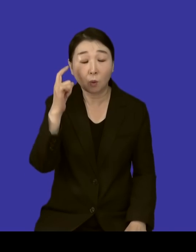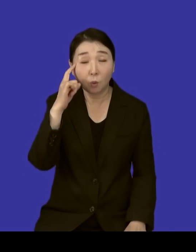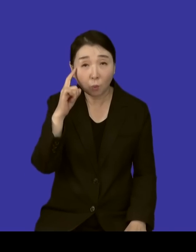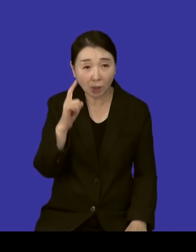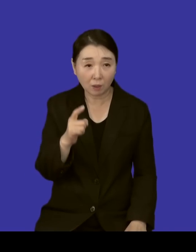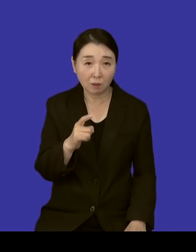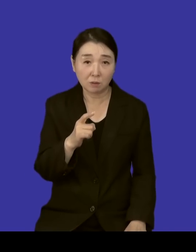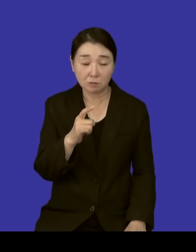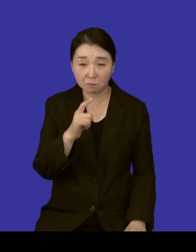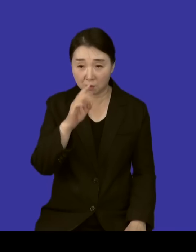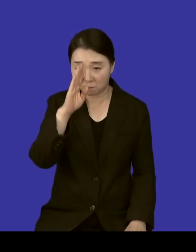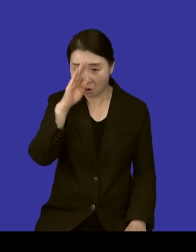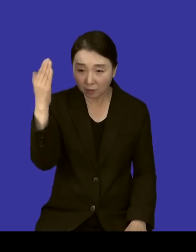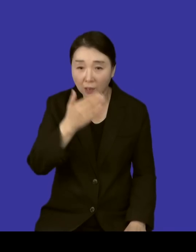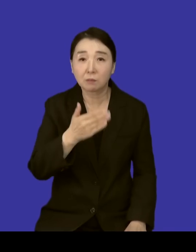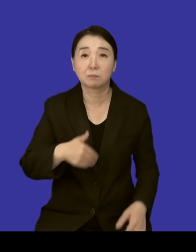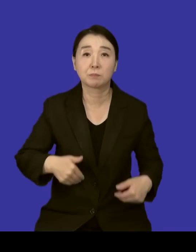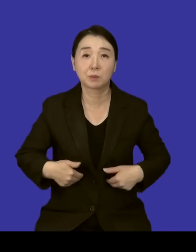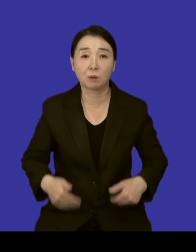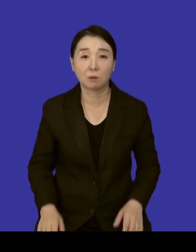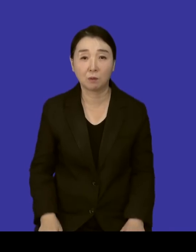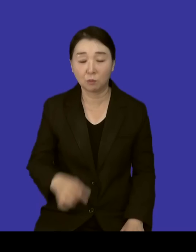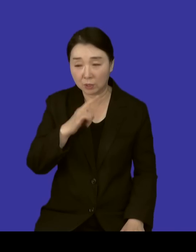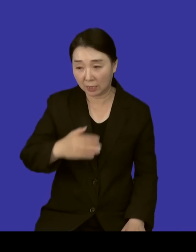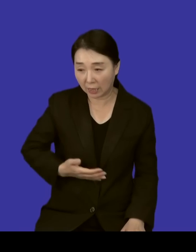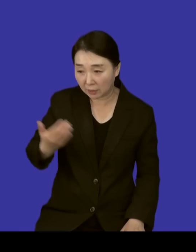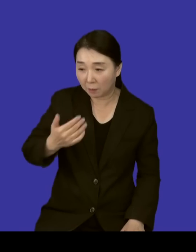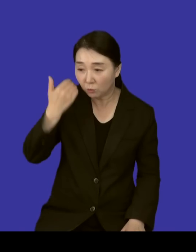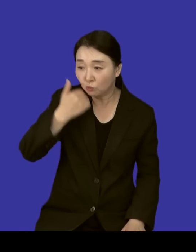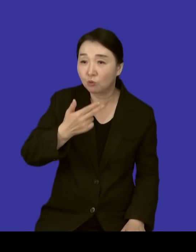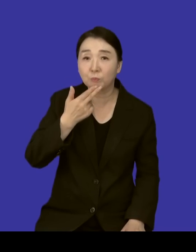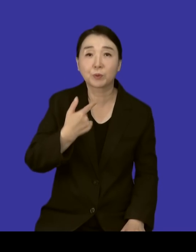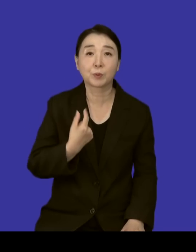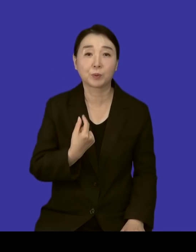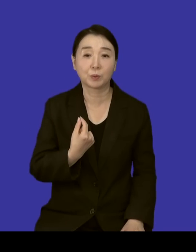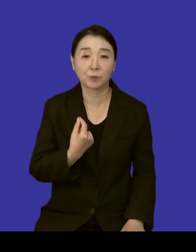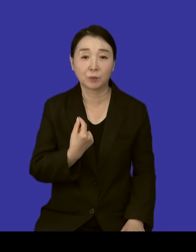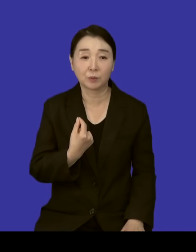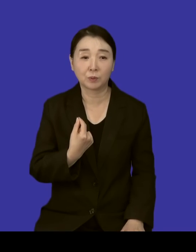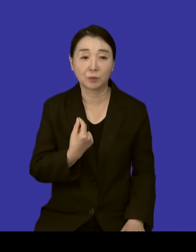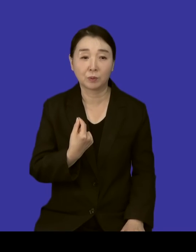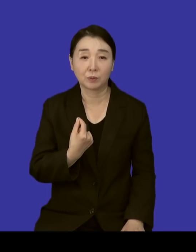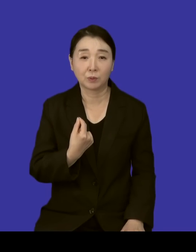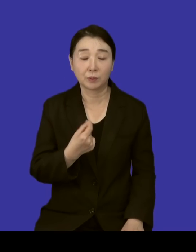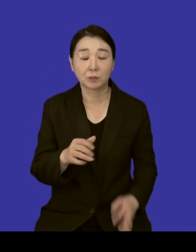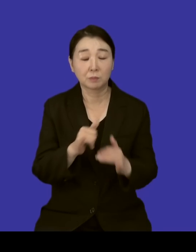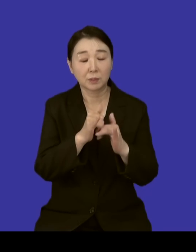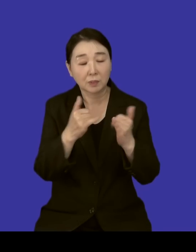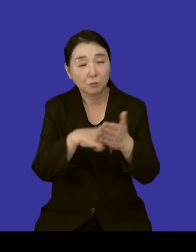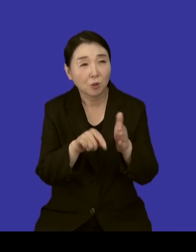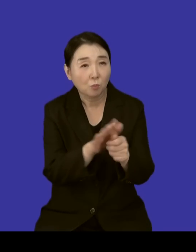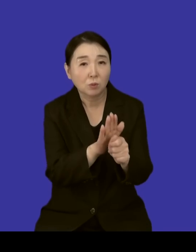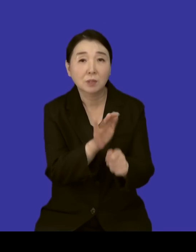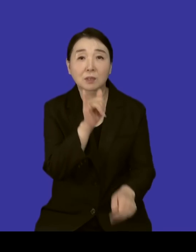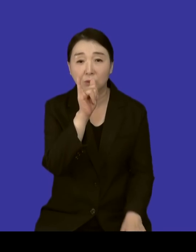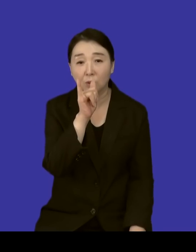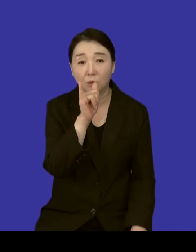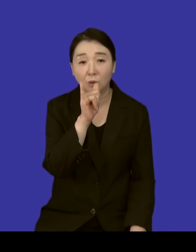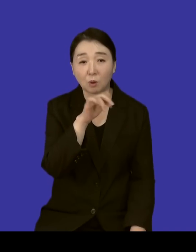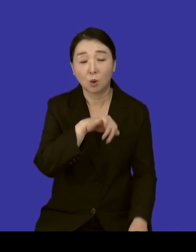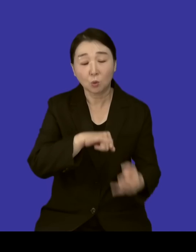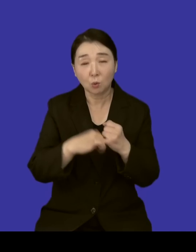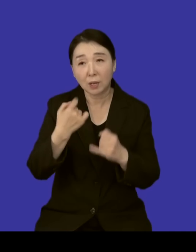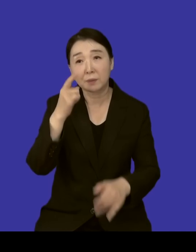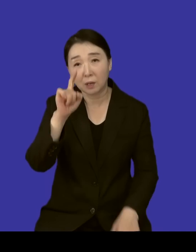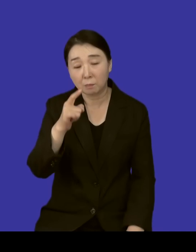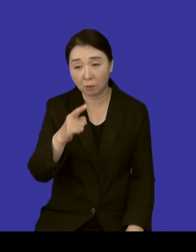나는 거예요. 그렇죠. 우리는 간으로 아픈 사람이 아무도 없어요. 네. 근데 자기는 대민봉사를 하니까 반드시 한 달에